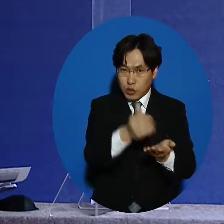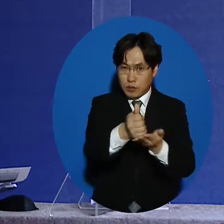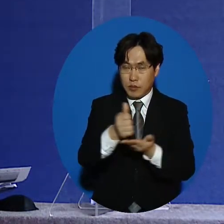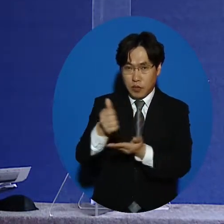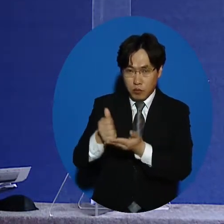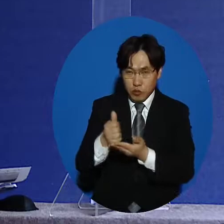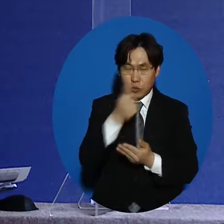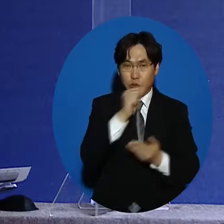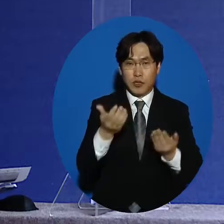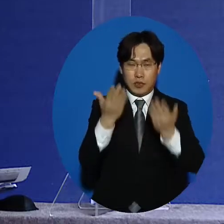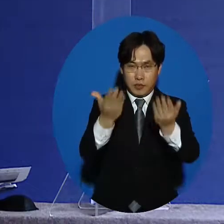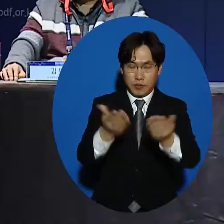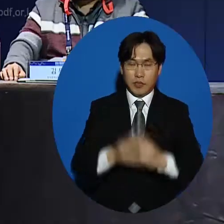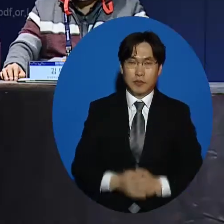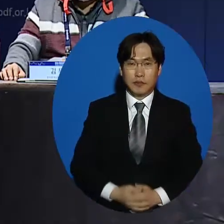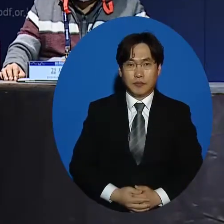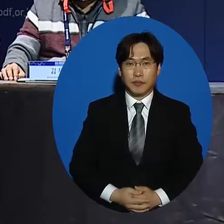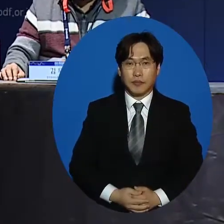먼저 소개하겠습니다.